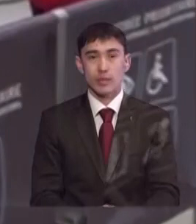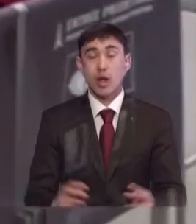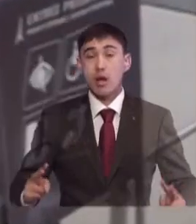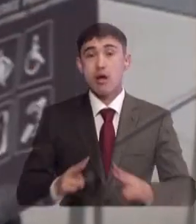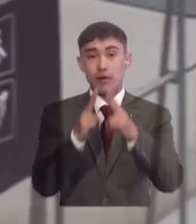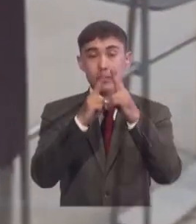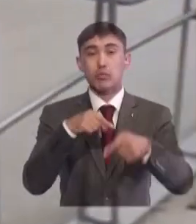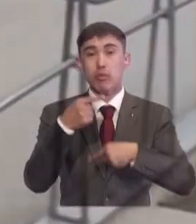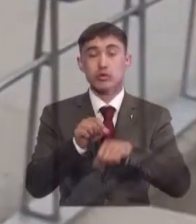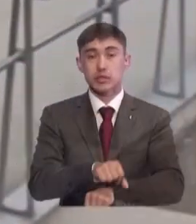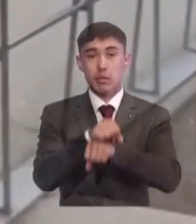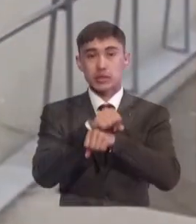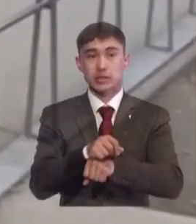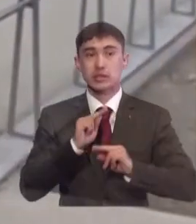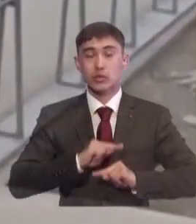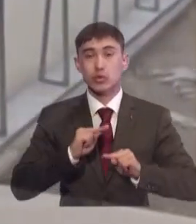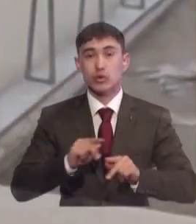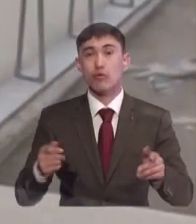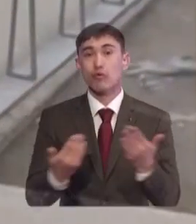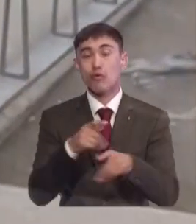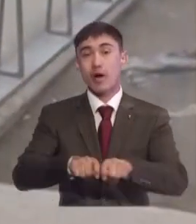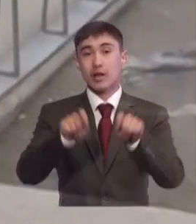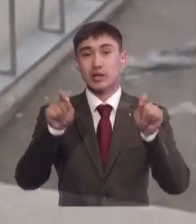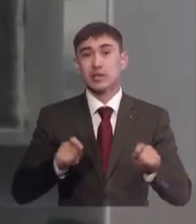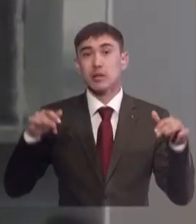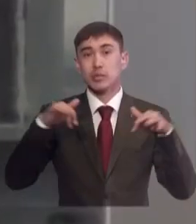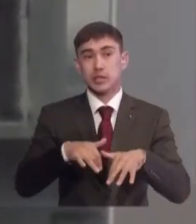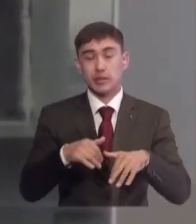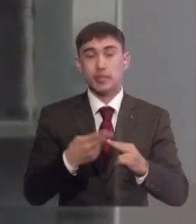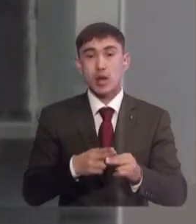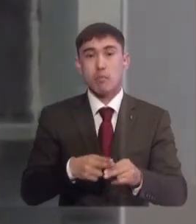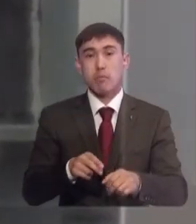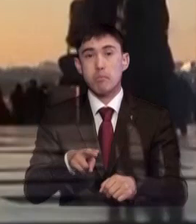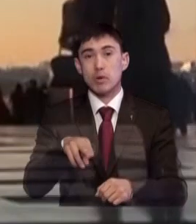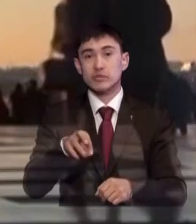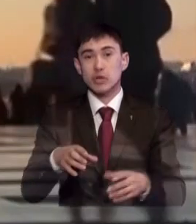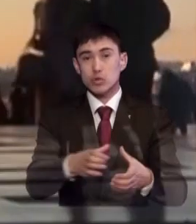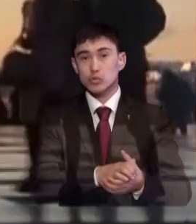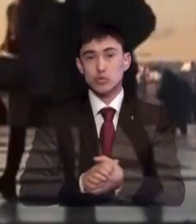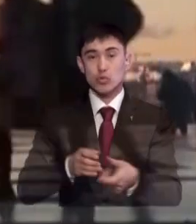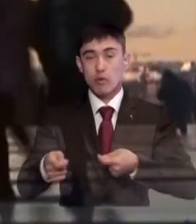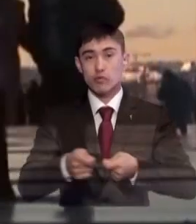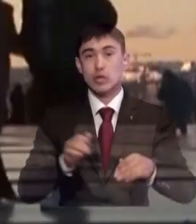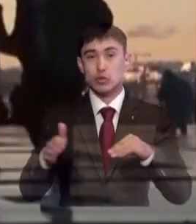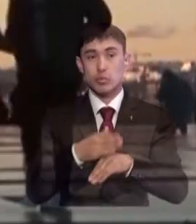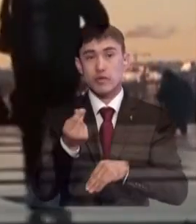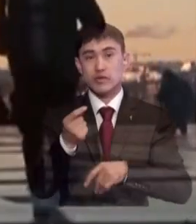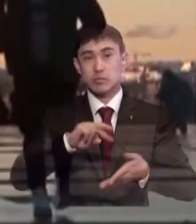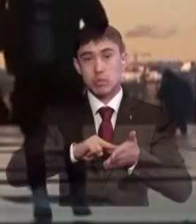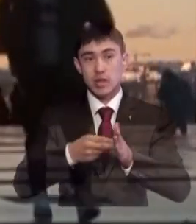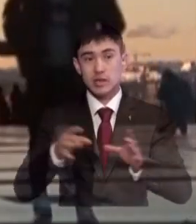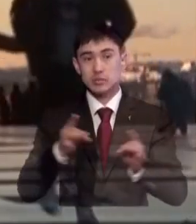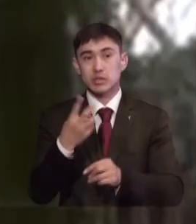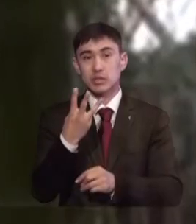Эйфелевая башня после забастовки сотрудников вновь открылась для посещения. Профсоюзы и руководство одобрили инвестиционный план